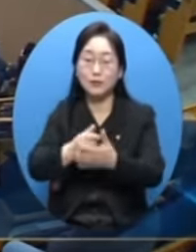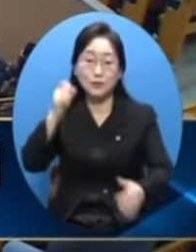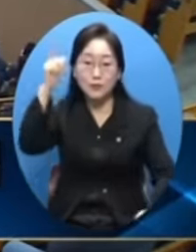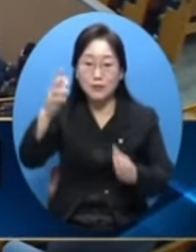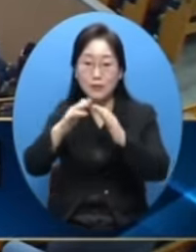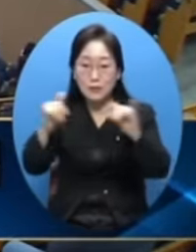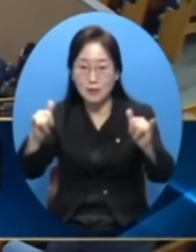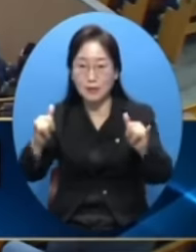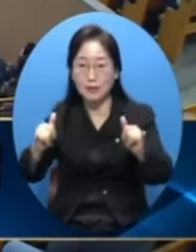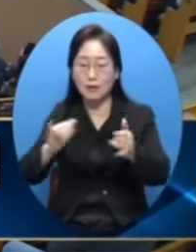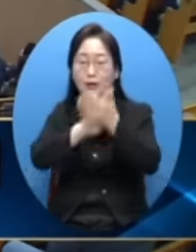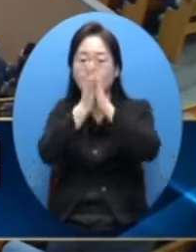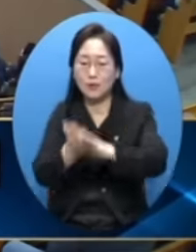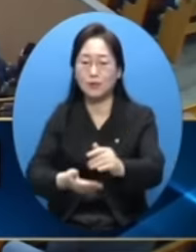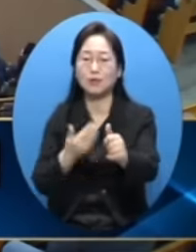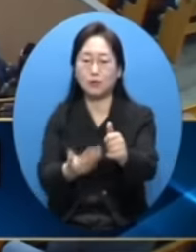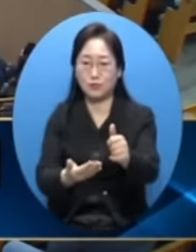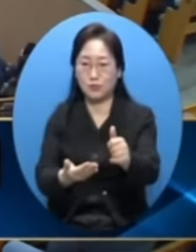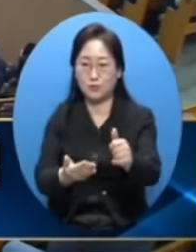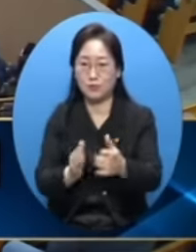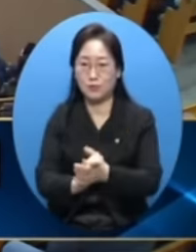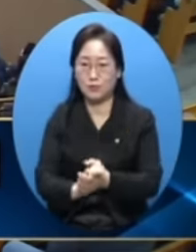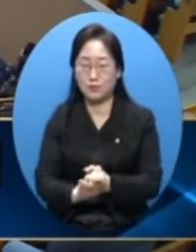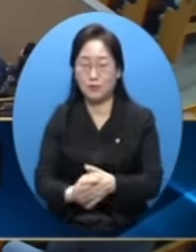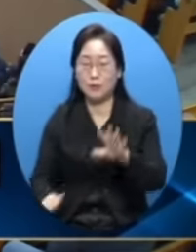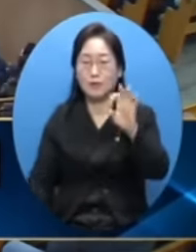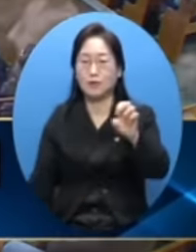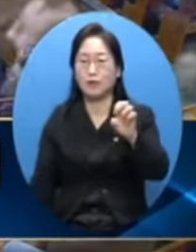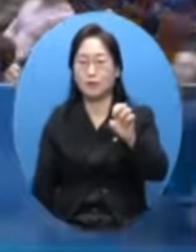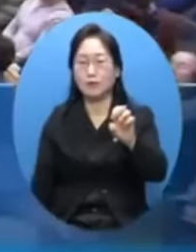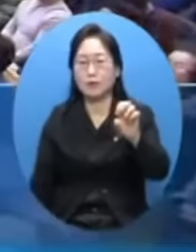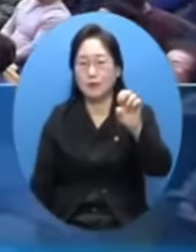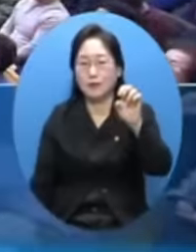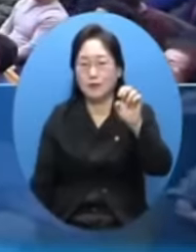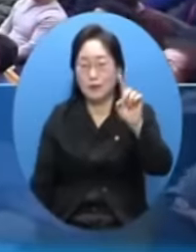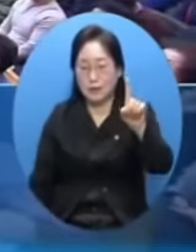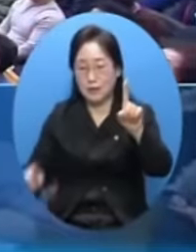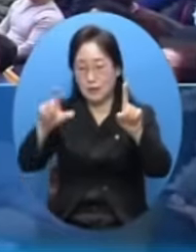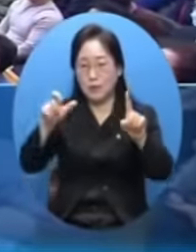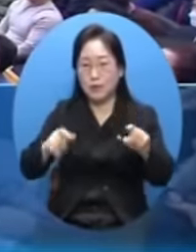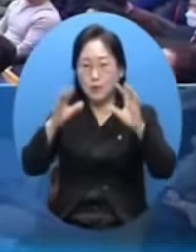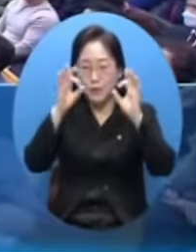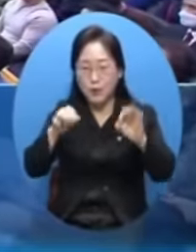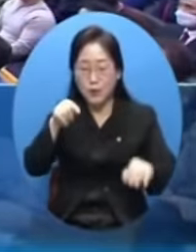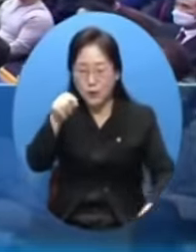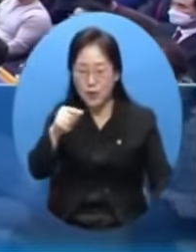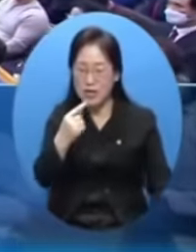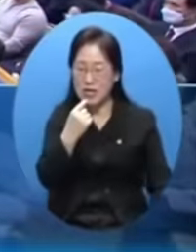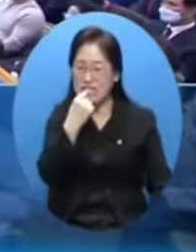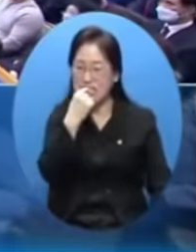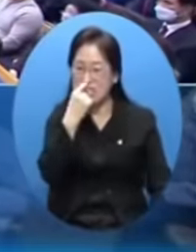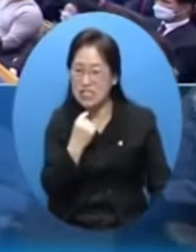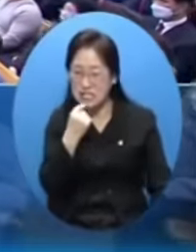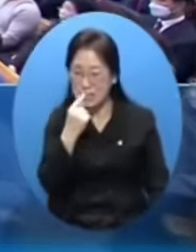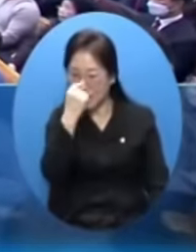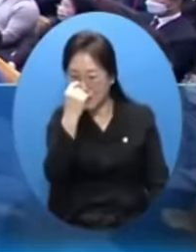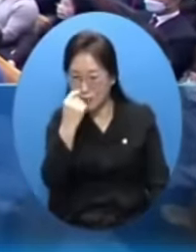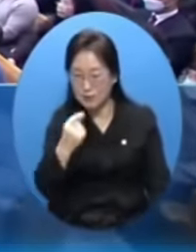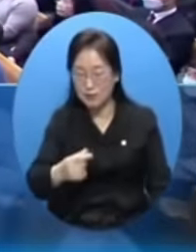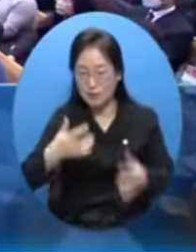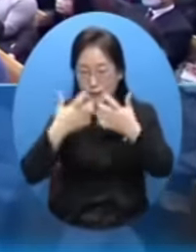하나님의 삶으로 변화시켜 주십니다 41장 15절 말씀합니다 보라 내가 너를이가 날카로운 세타 잡기로